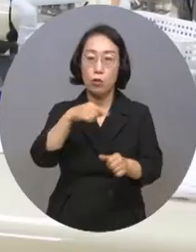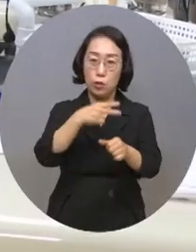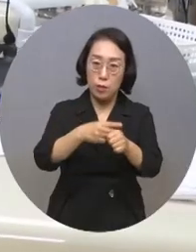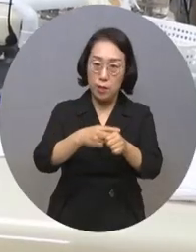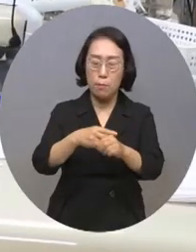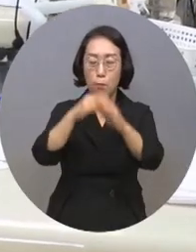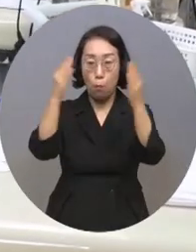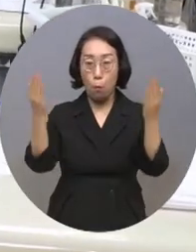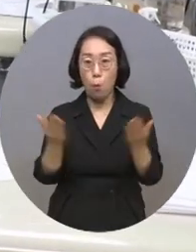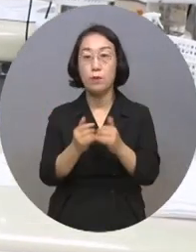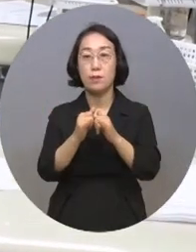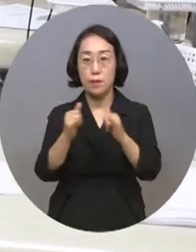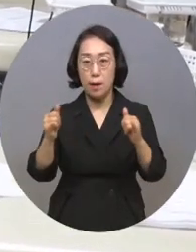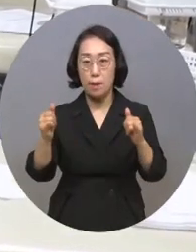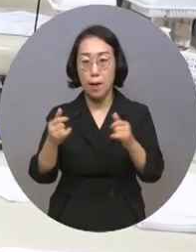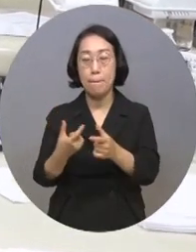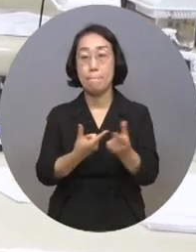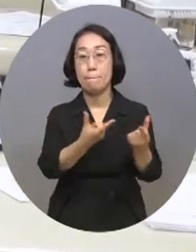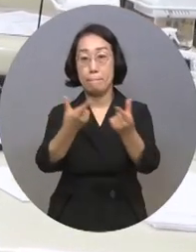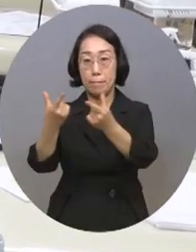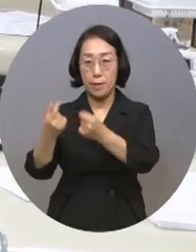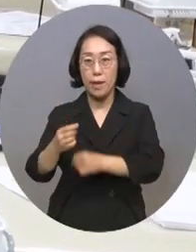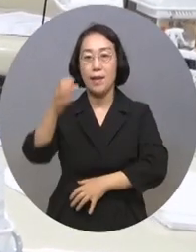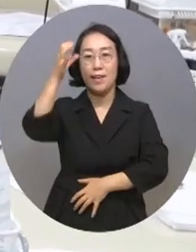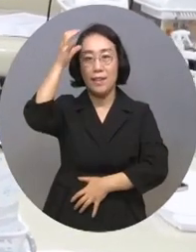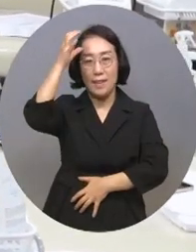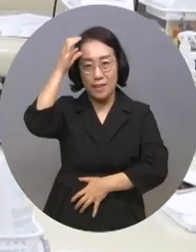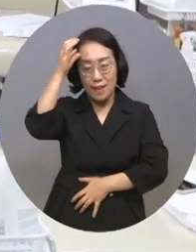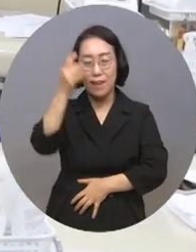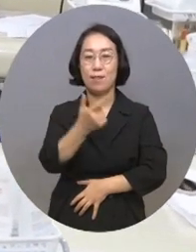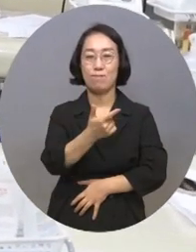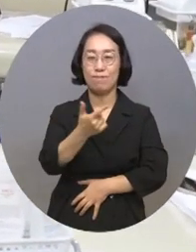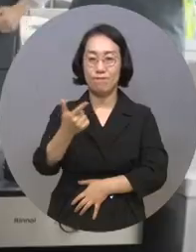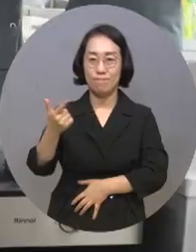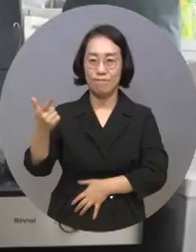교육공동체 구성원 모두가 갖는 희망의 기대감은 더욱